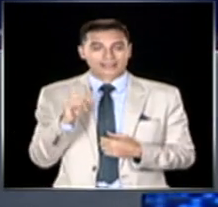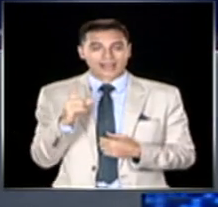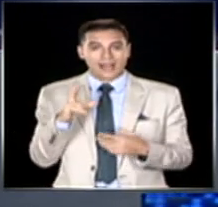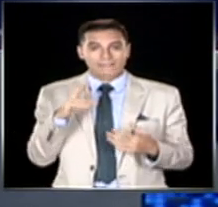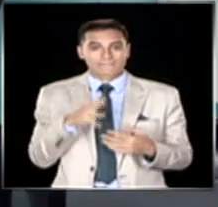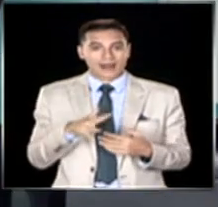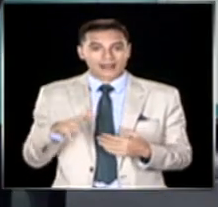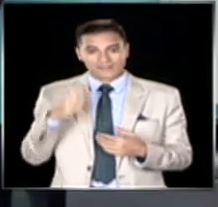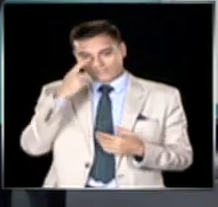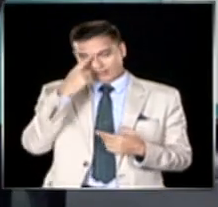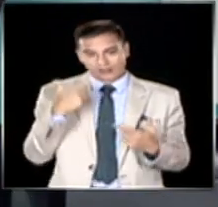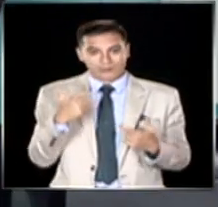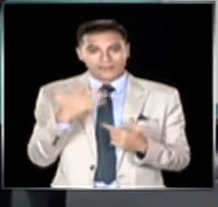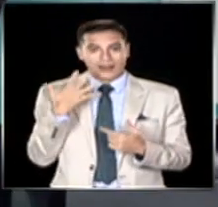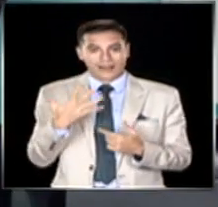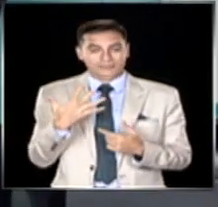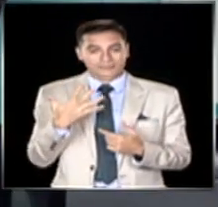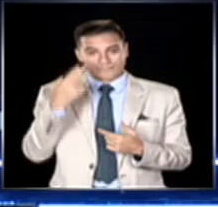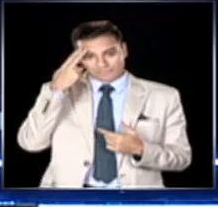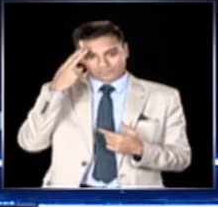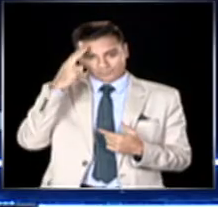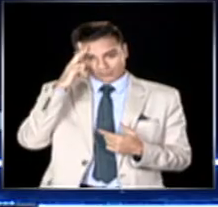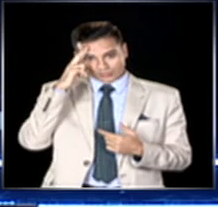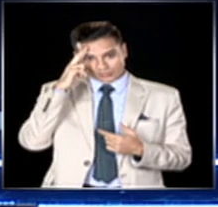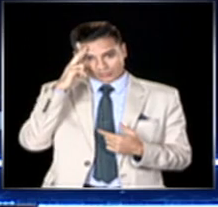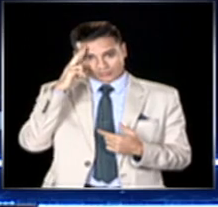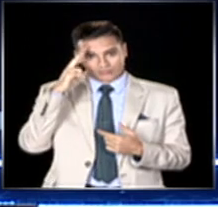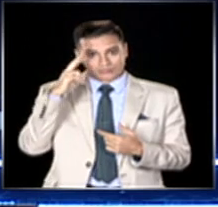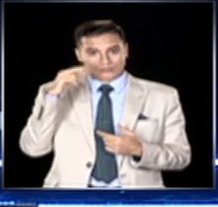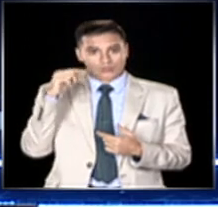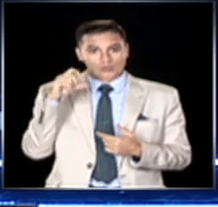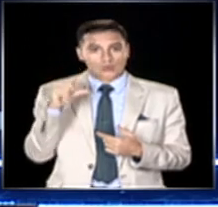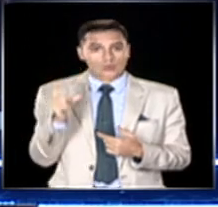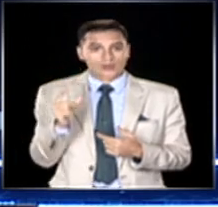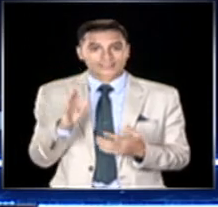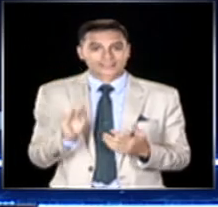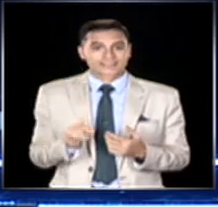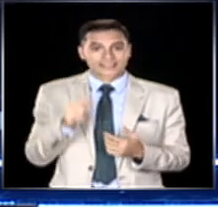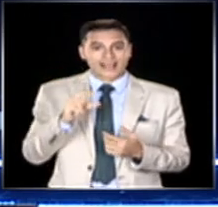في الهند. أصف. 5. دور سيادة في فيلم ولا زكي.